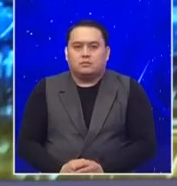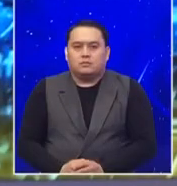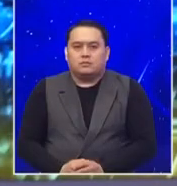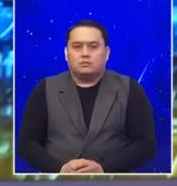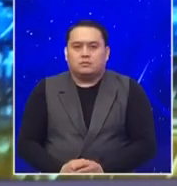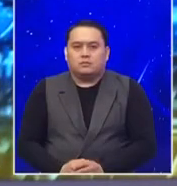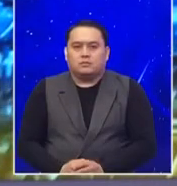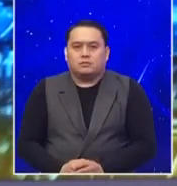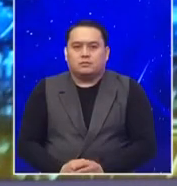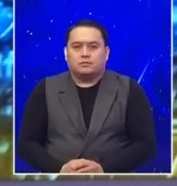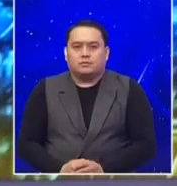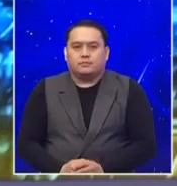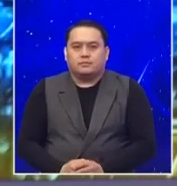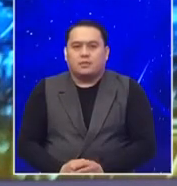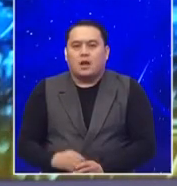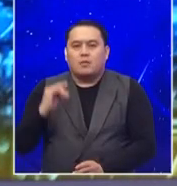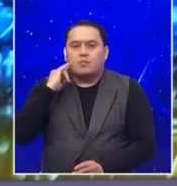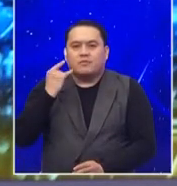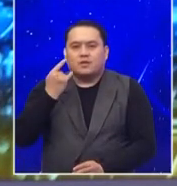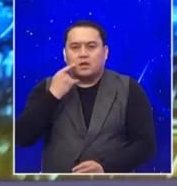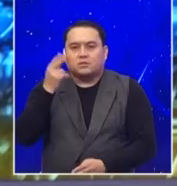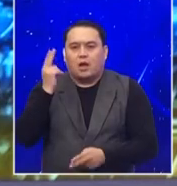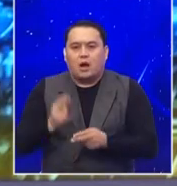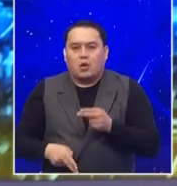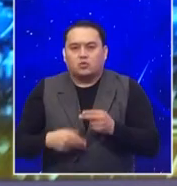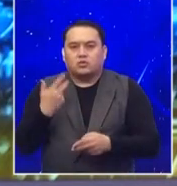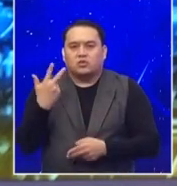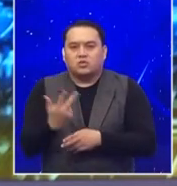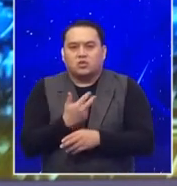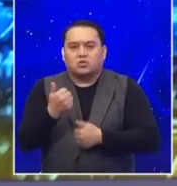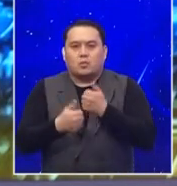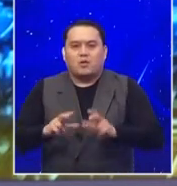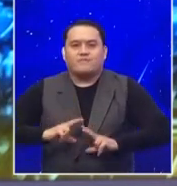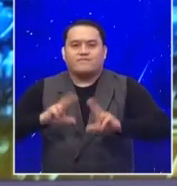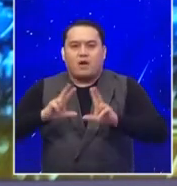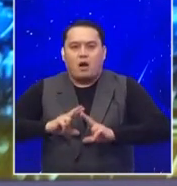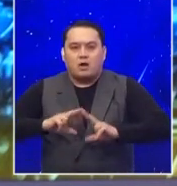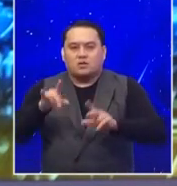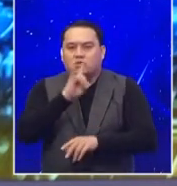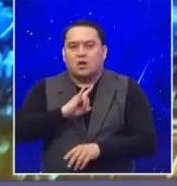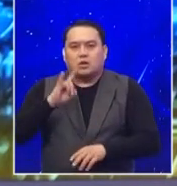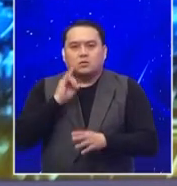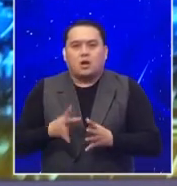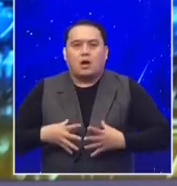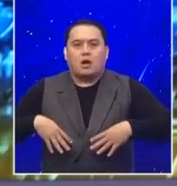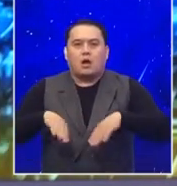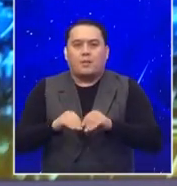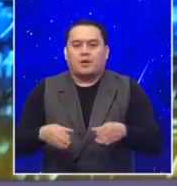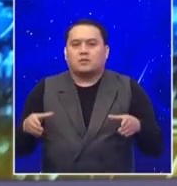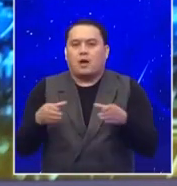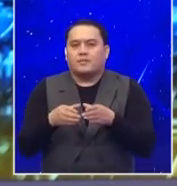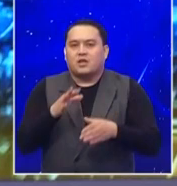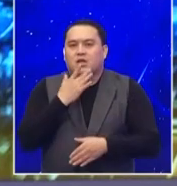ЖТСУ совершил камбэк. В Павлодаре завершился третий тур чемпионата страны по волейболу среди женских команд мастеров национальной